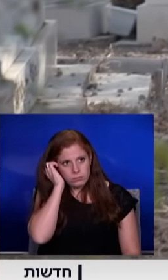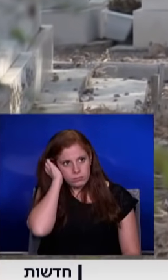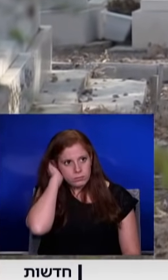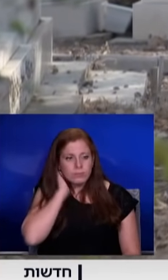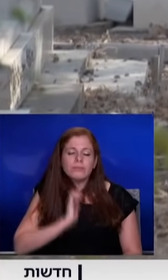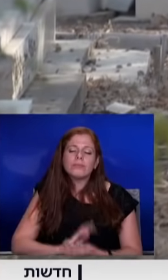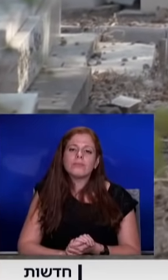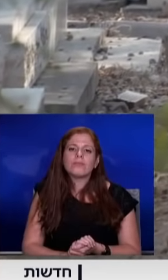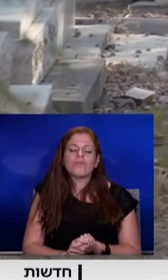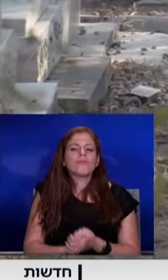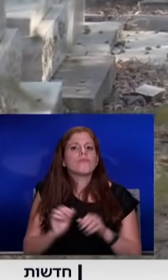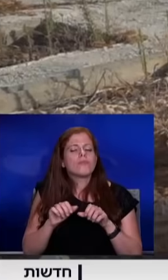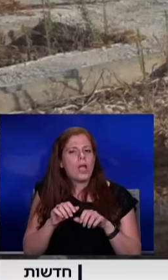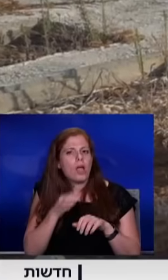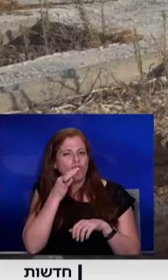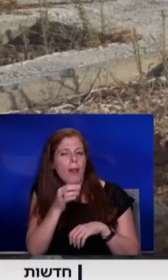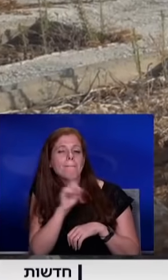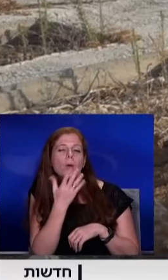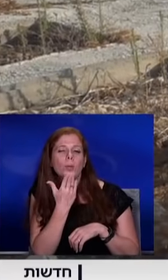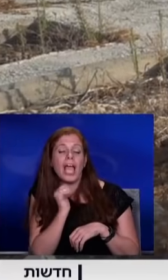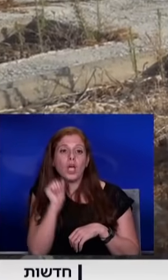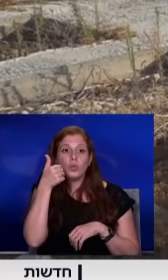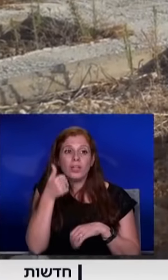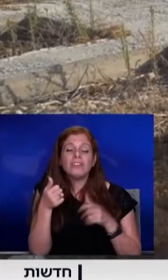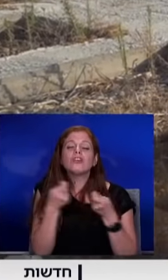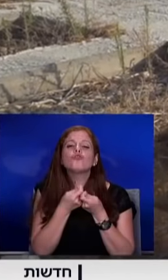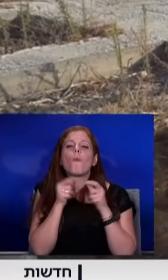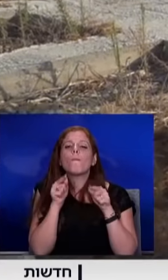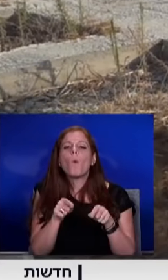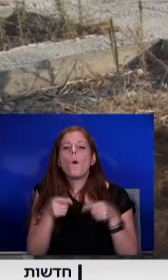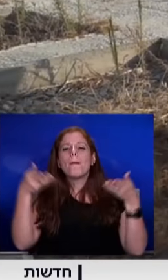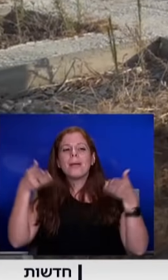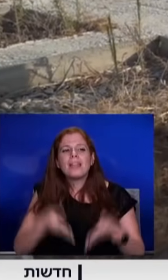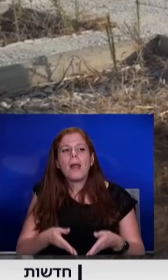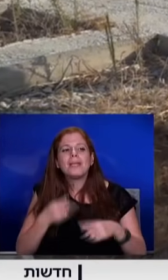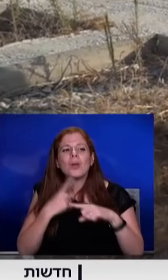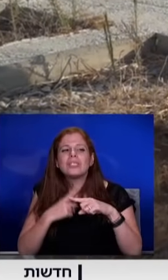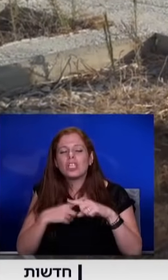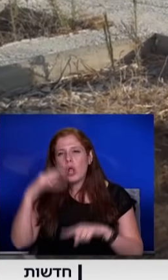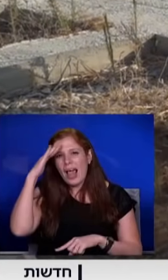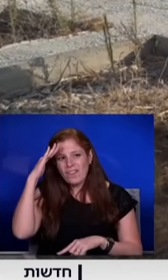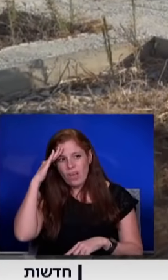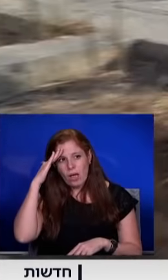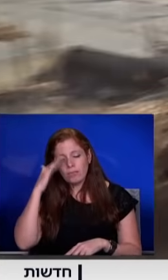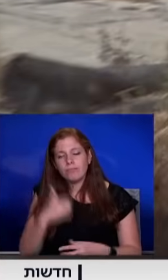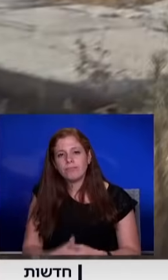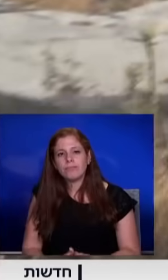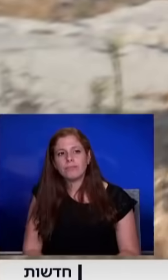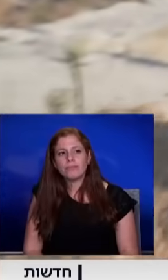משבר מי הוא יהודי הראשון, תמון מתחת למצבה הזאת, בבית העלמין הנוצרי של חיפה, ובעצם גם מעליה.